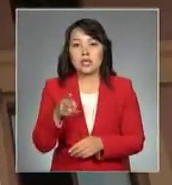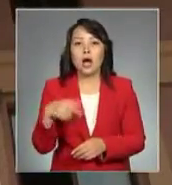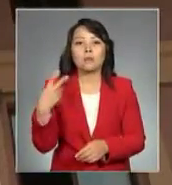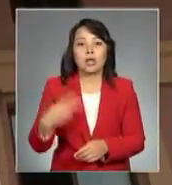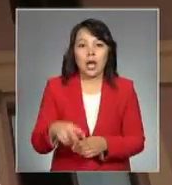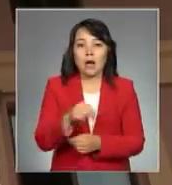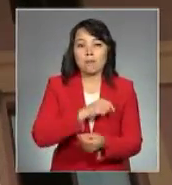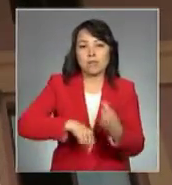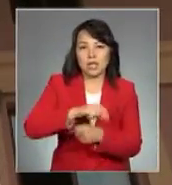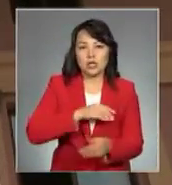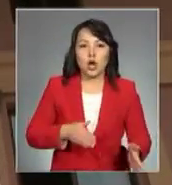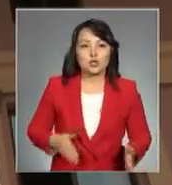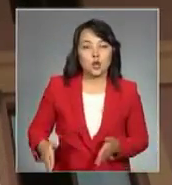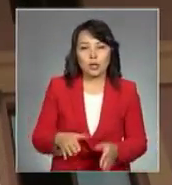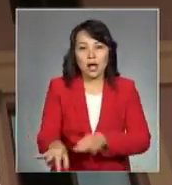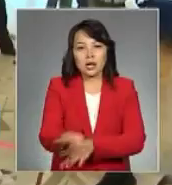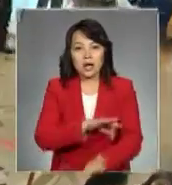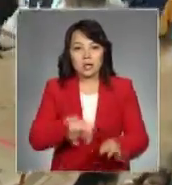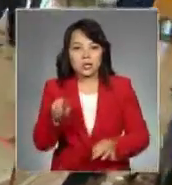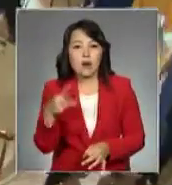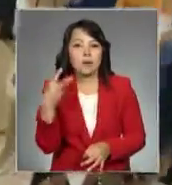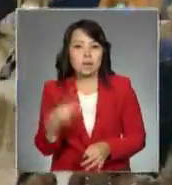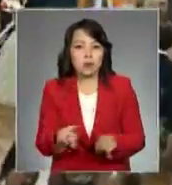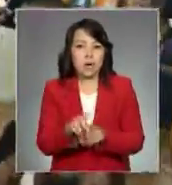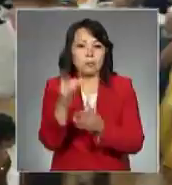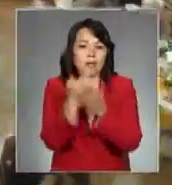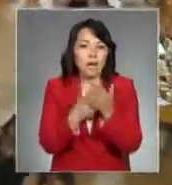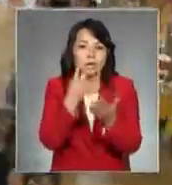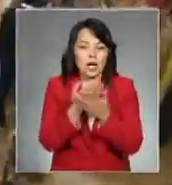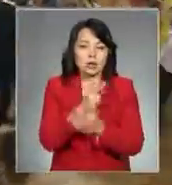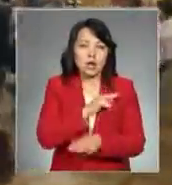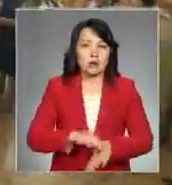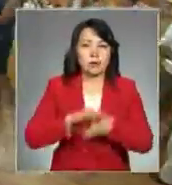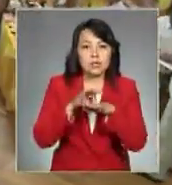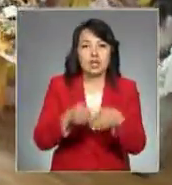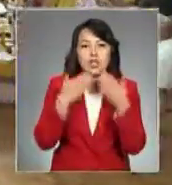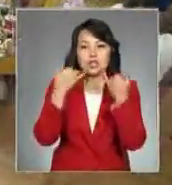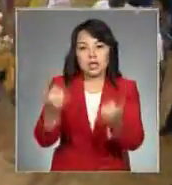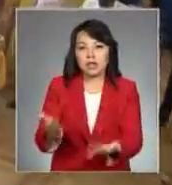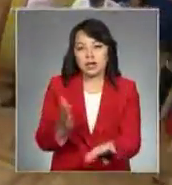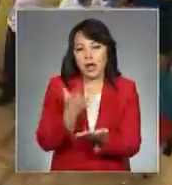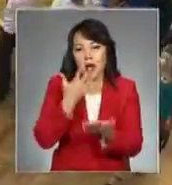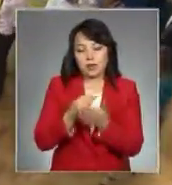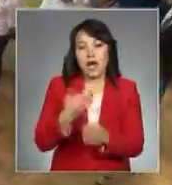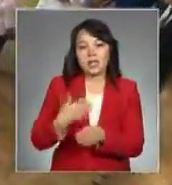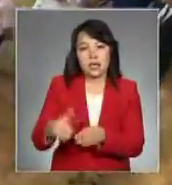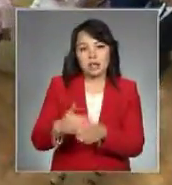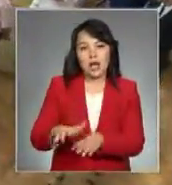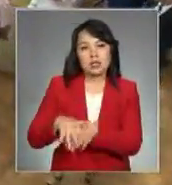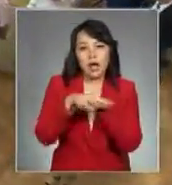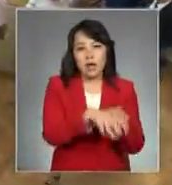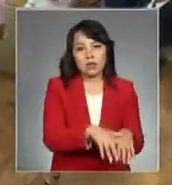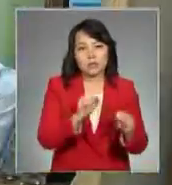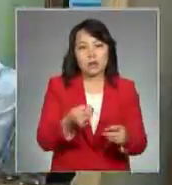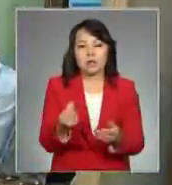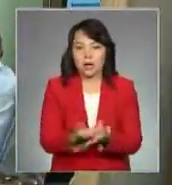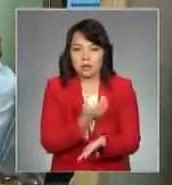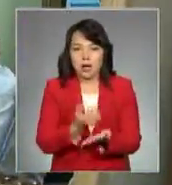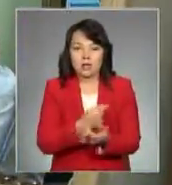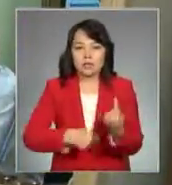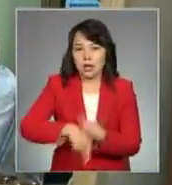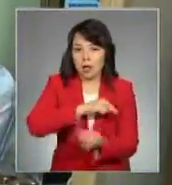2020 бизнестің жол картасы 2020 сияқты мемлекеттік бағдарлама бойынша жеңілдетілген несие алып кәсіппен нәсіп тауып отырғандар